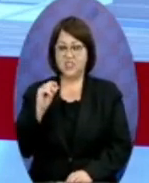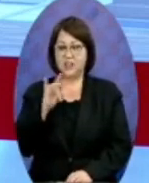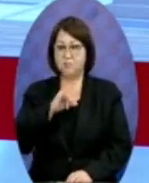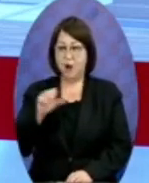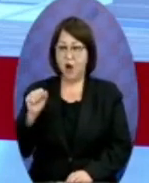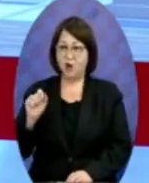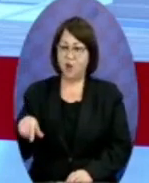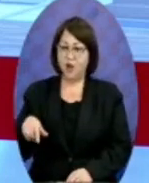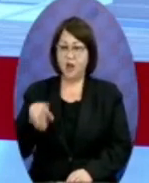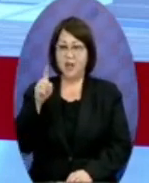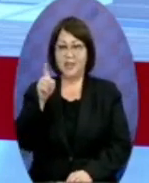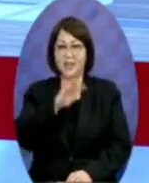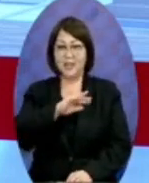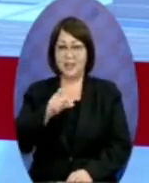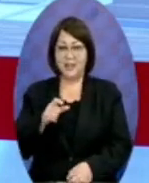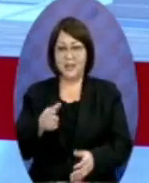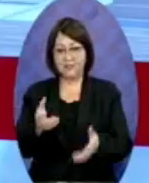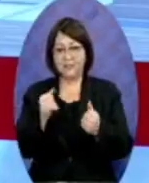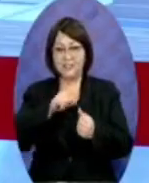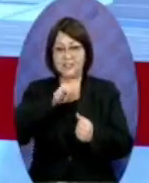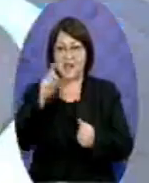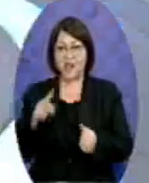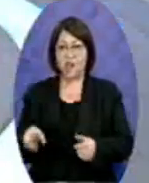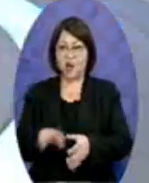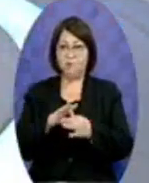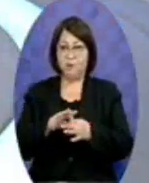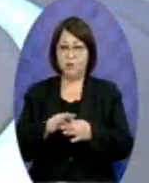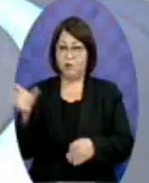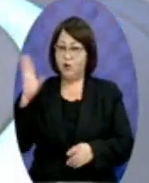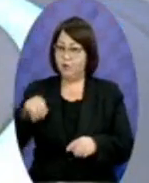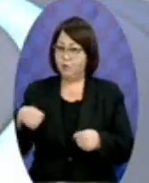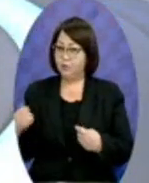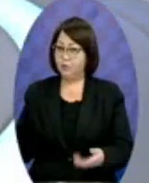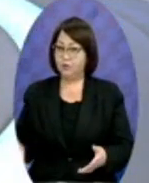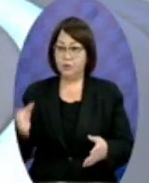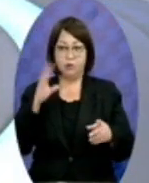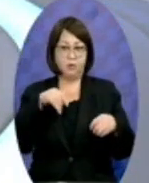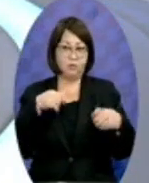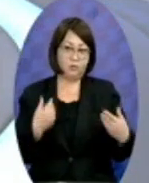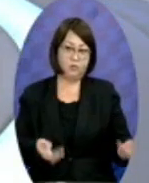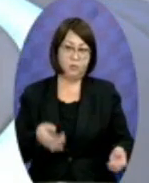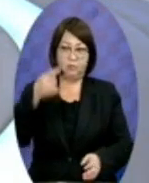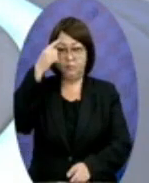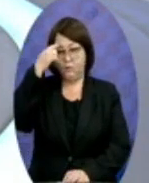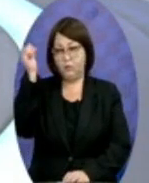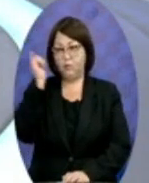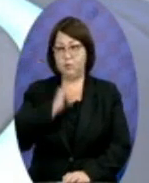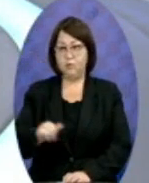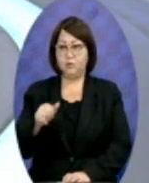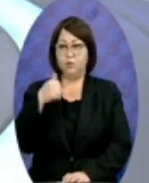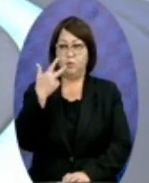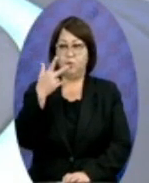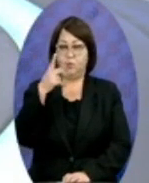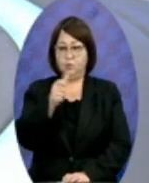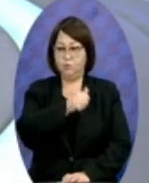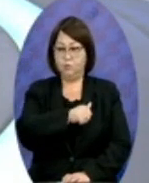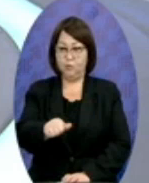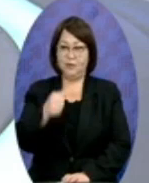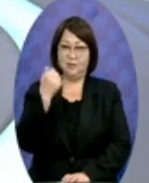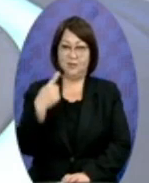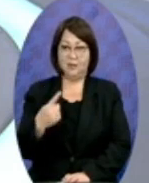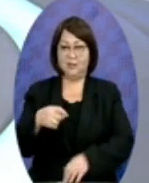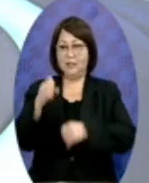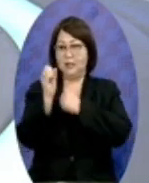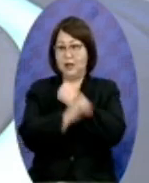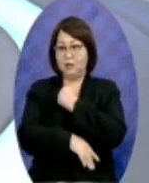булангаараа бид хэрэглээний зээлтэй холбоотой асуудлыг мэднэ. Орон нутгийн санчирмаа. Орон нут. За тэгэхээр Монгол улсын 3 хүн тутмын нэг нь ядуу